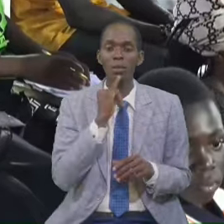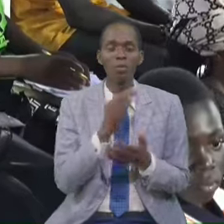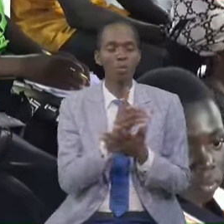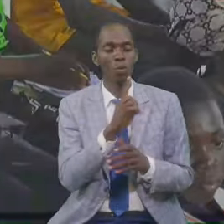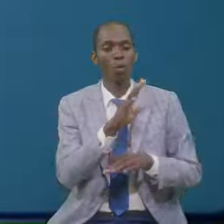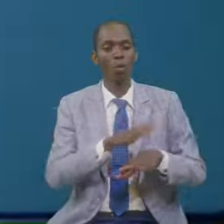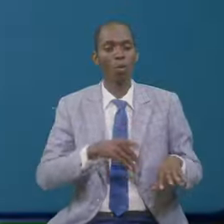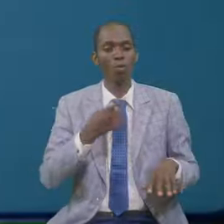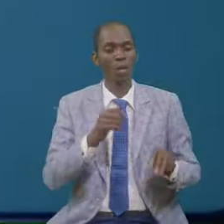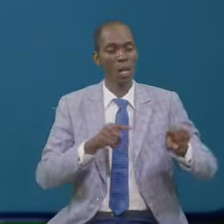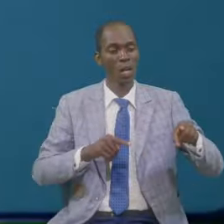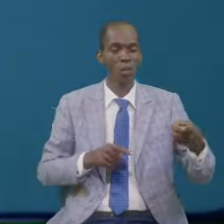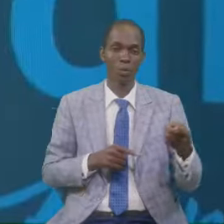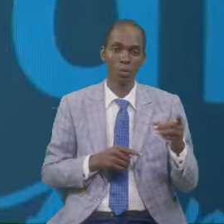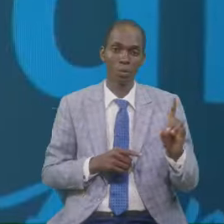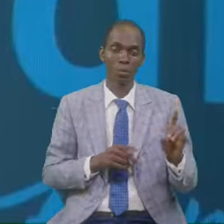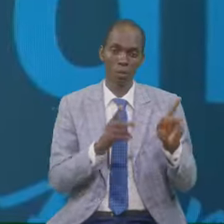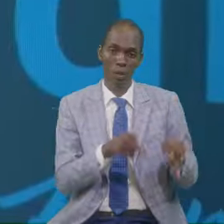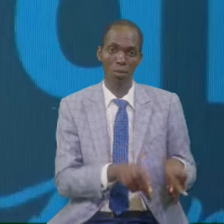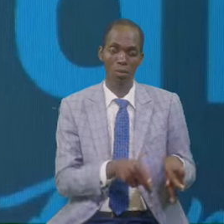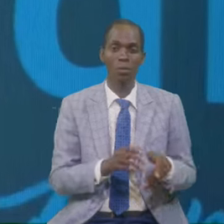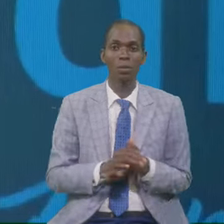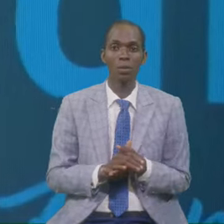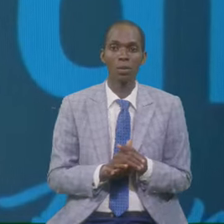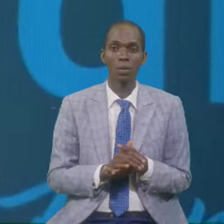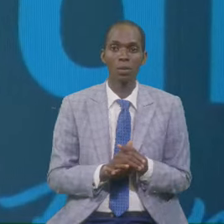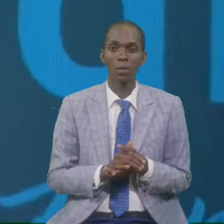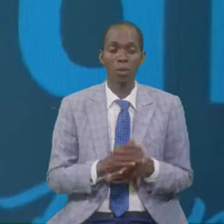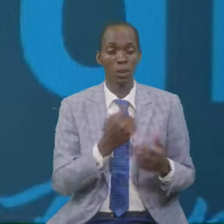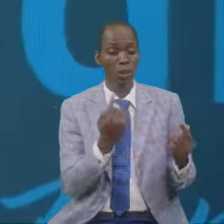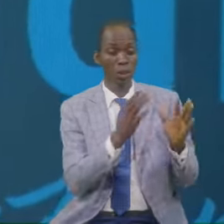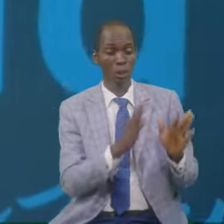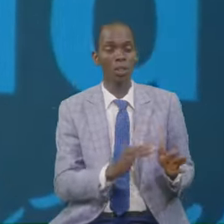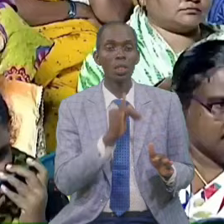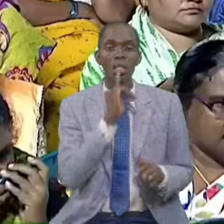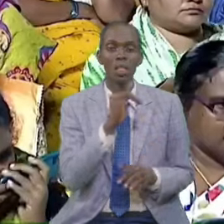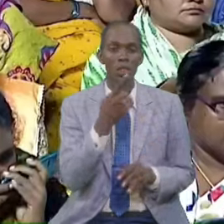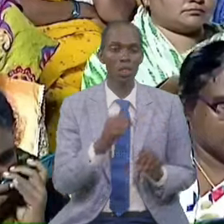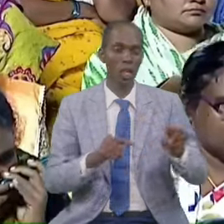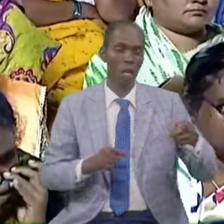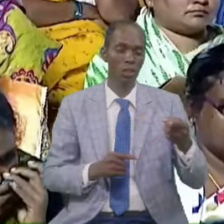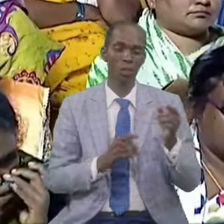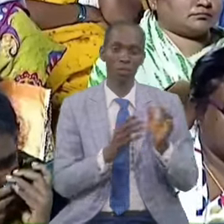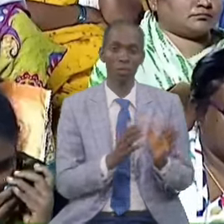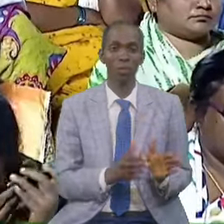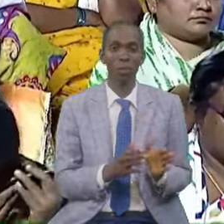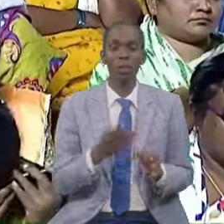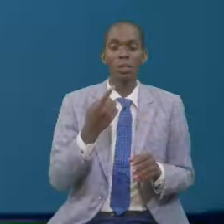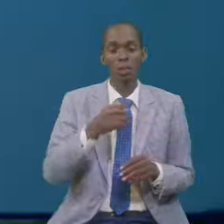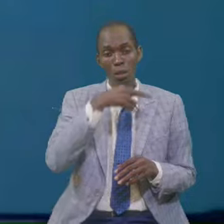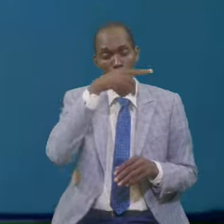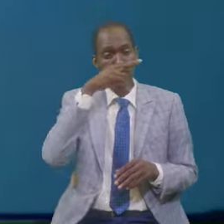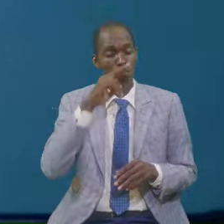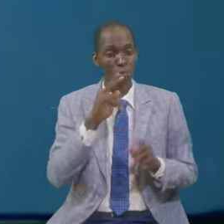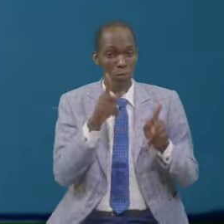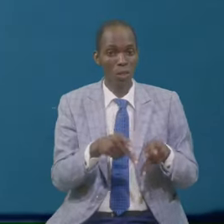ఏమిటంటే నిందారోపణ చేయబడ్డవాడు. The sinner is accused. ఆ యొక్క పాపి నిందారోపణ చేయబడ్డాడు. The criminal is accused.